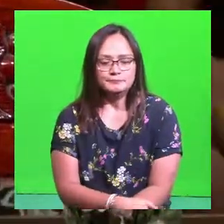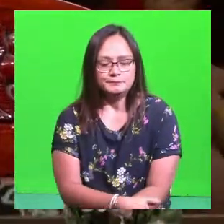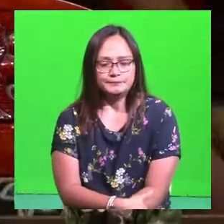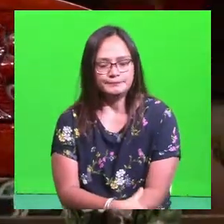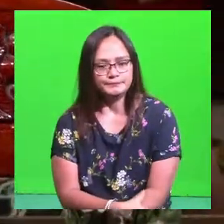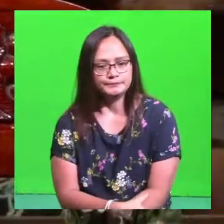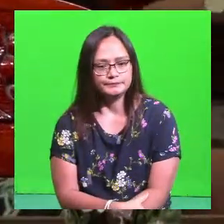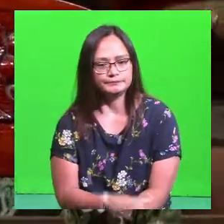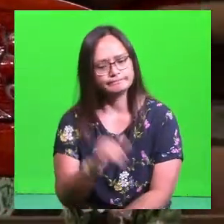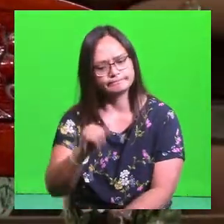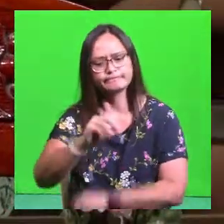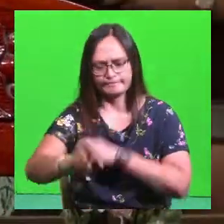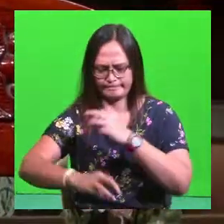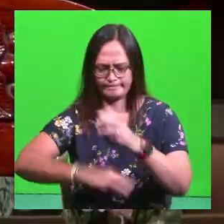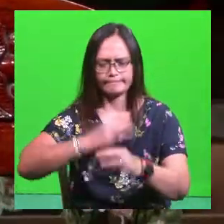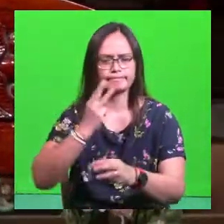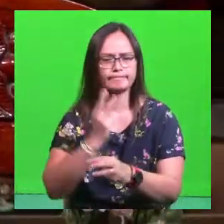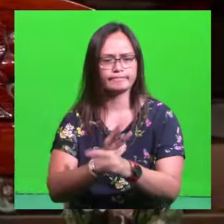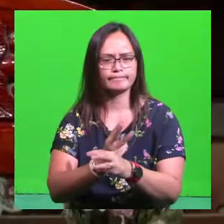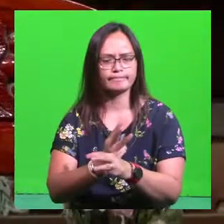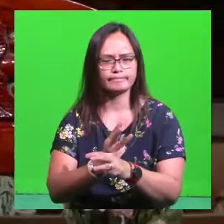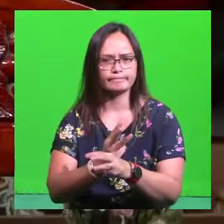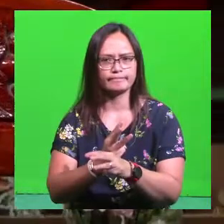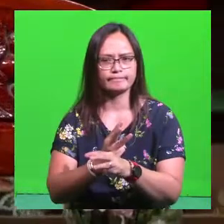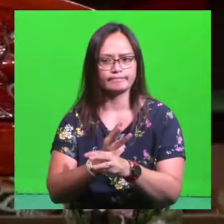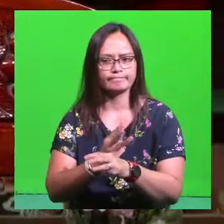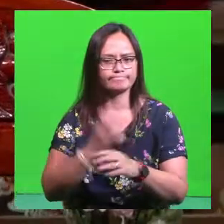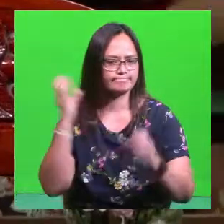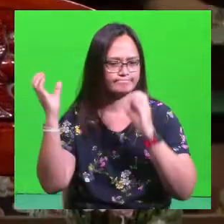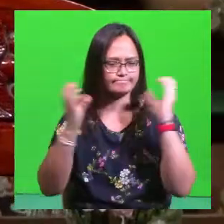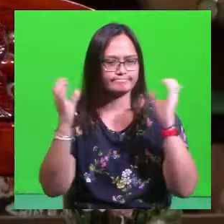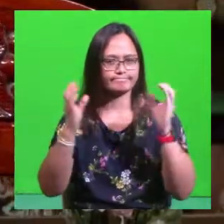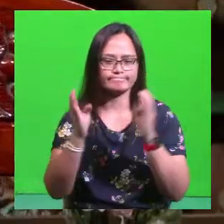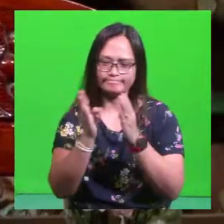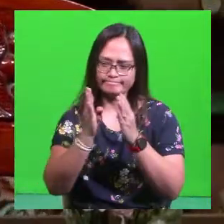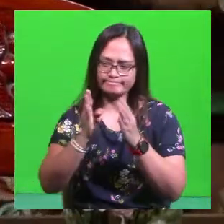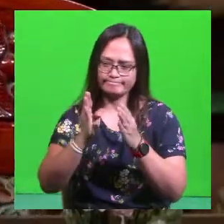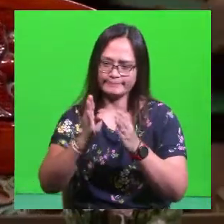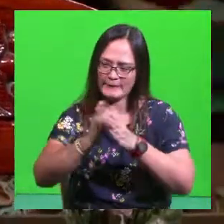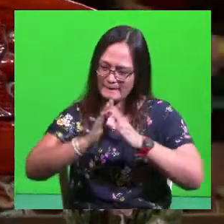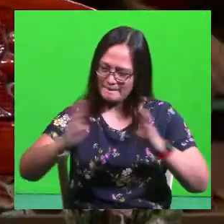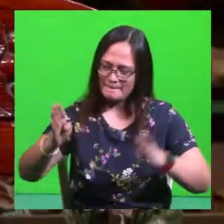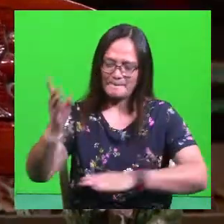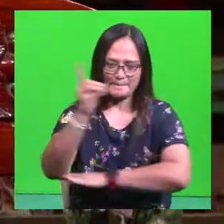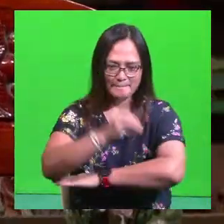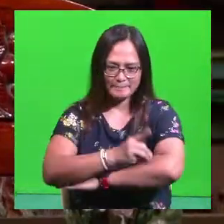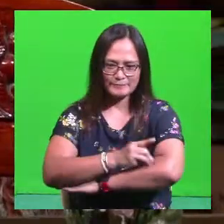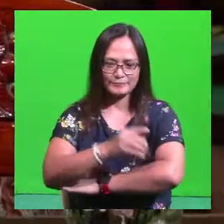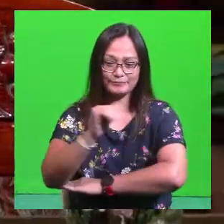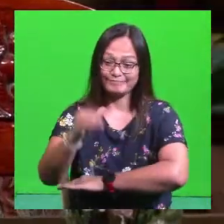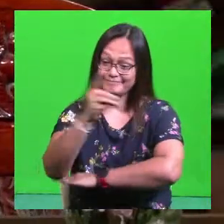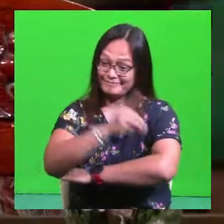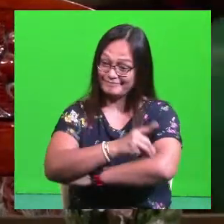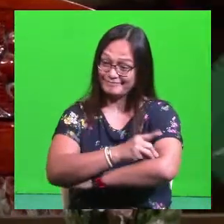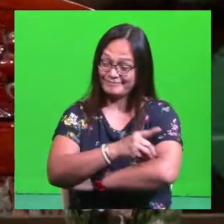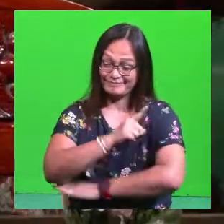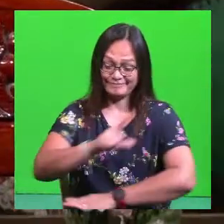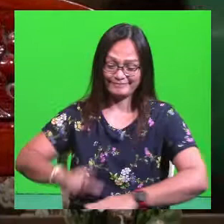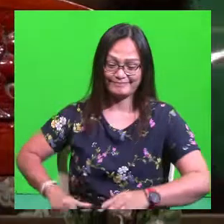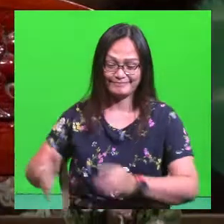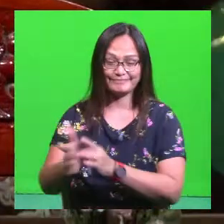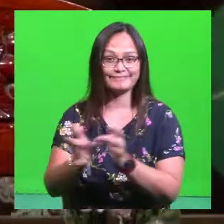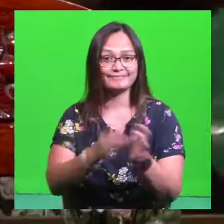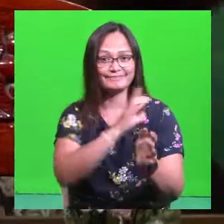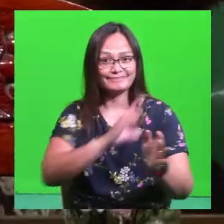today celebrates a big day. The big day when the Lord Jesus Christ rose again from the grave. And